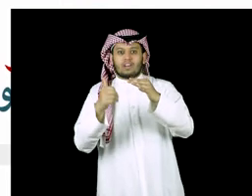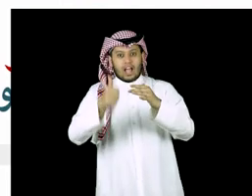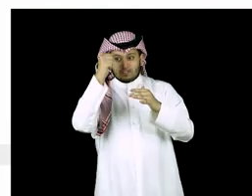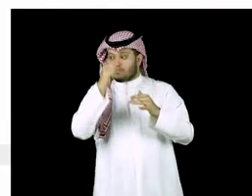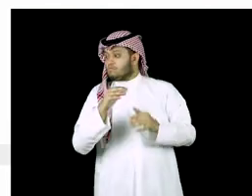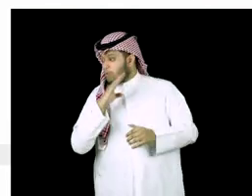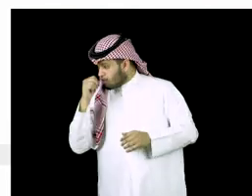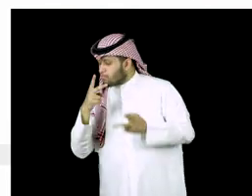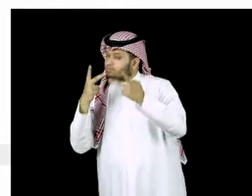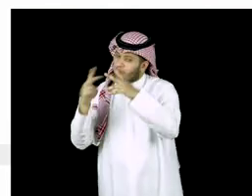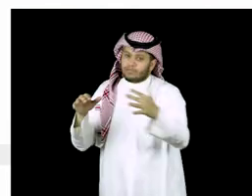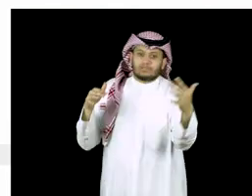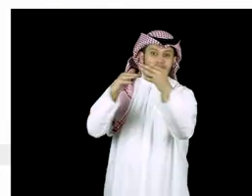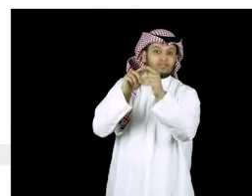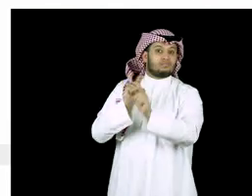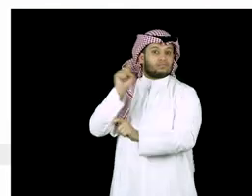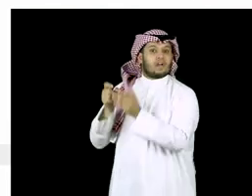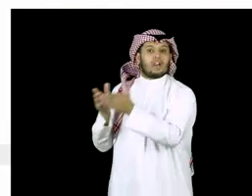الله عليه وسلم.